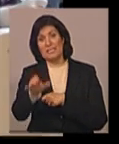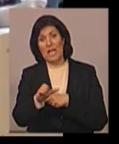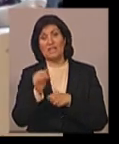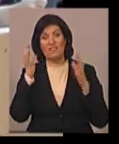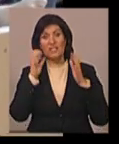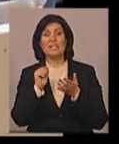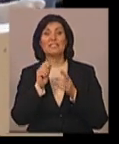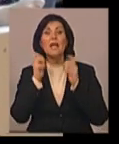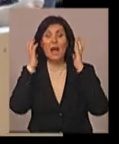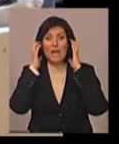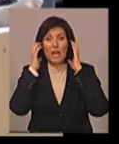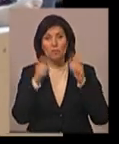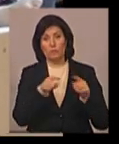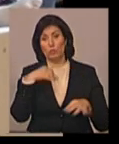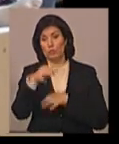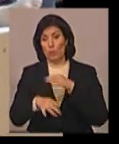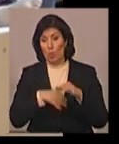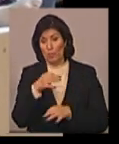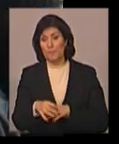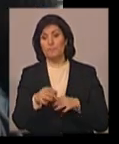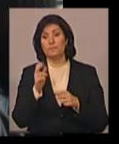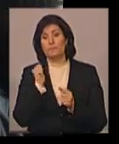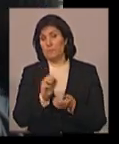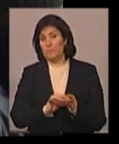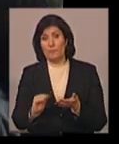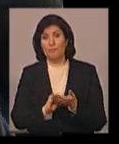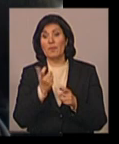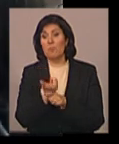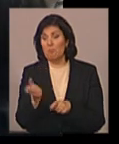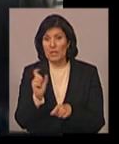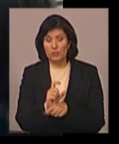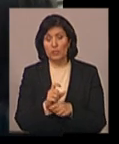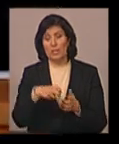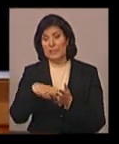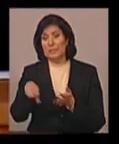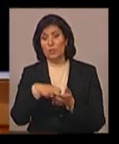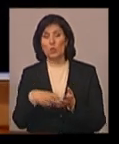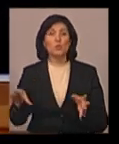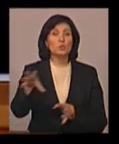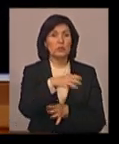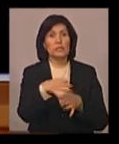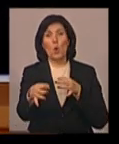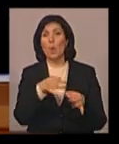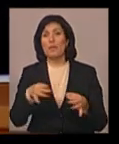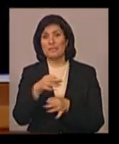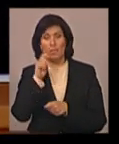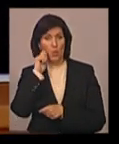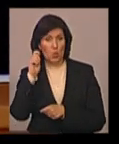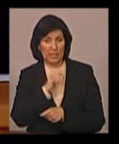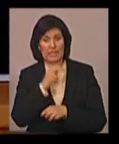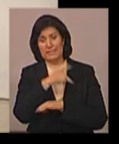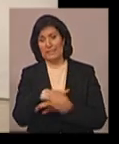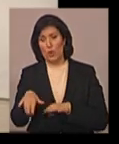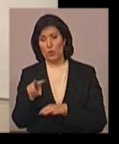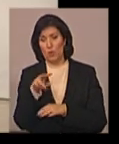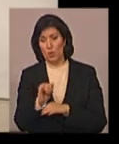доби. Організатори кажуть, з кожним роком охочих написати диктант більше. Листи надходять з усіх областей України та з-за